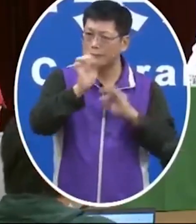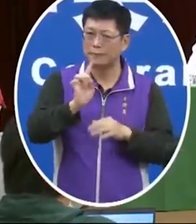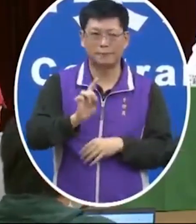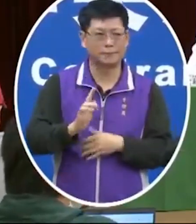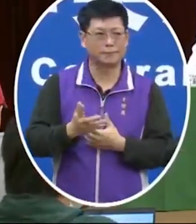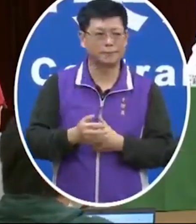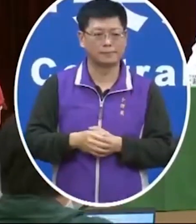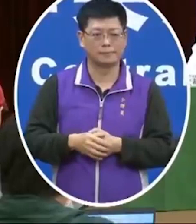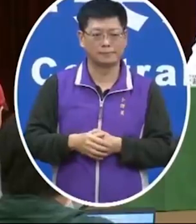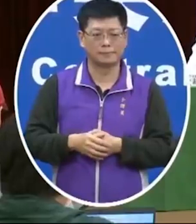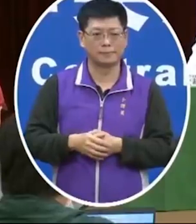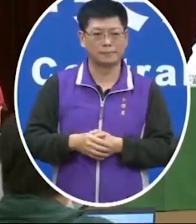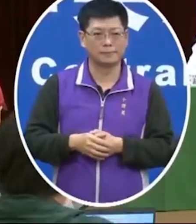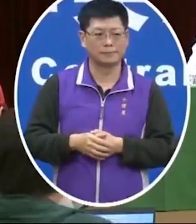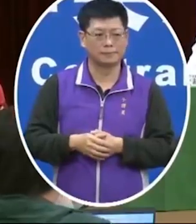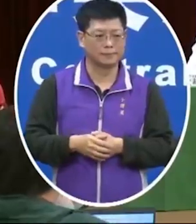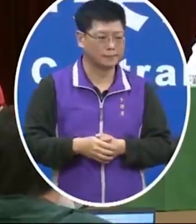谢。